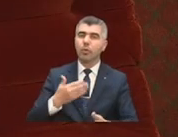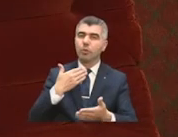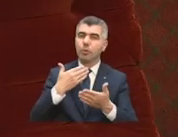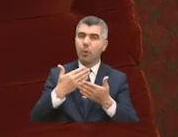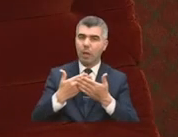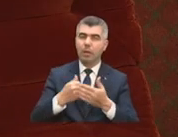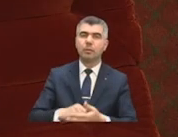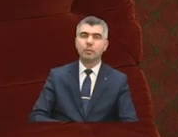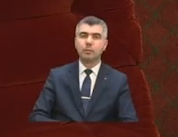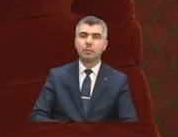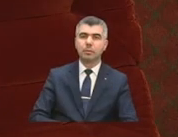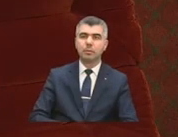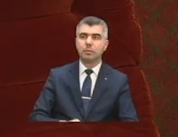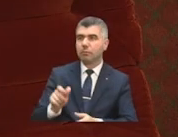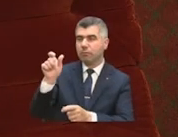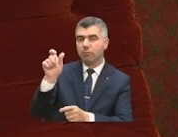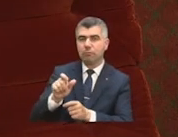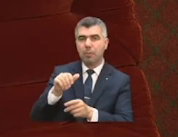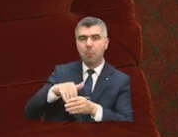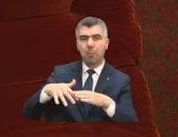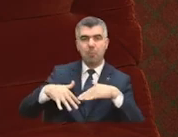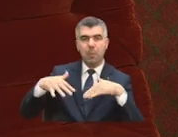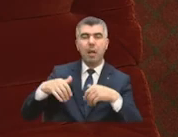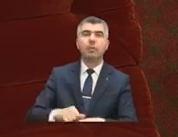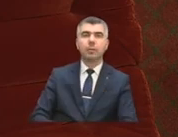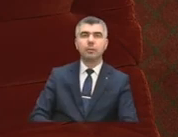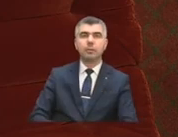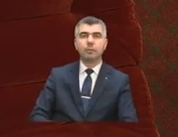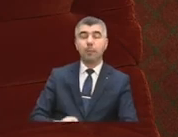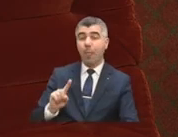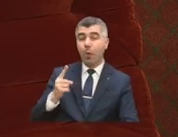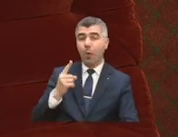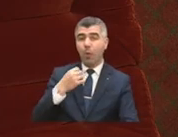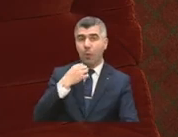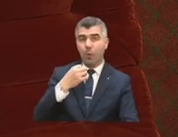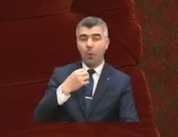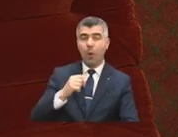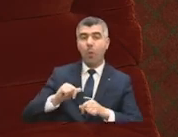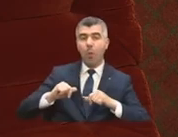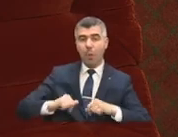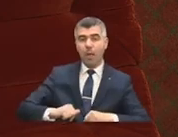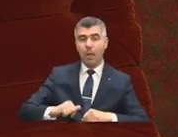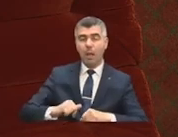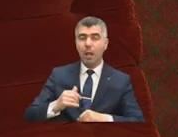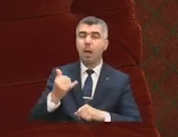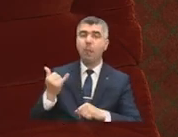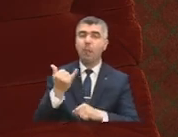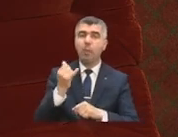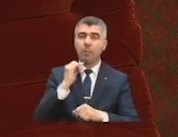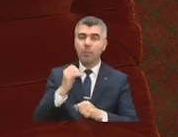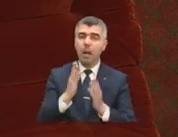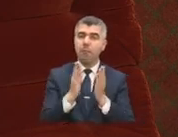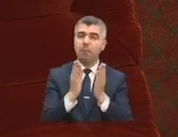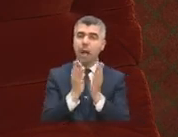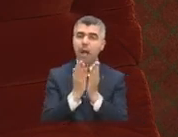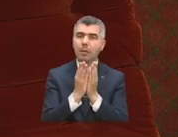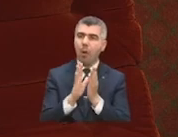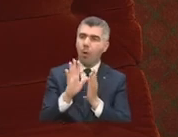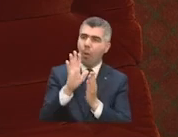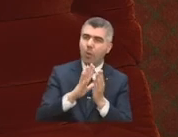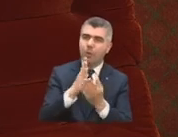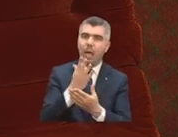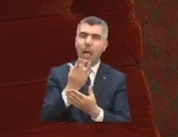السيدة النائبة المحترمة. أولا اللي بغيت نأكد عليه هو بأن الوزارة تتحرص على ضمان تمدرس جميع